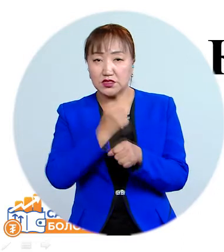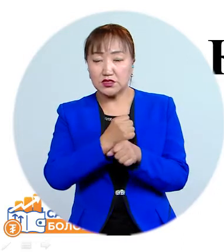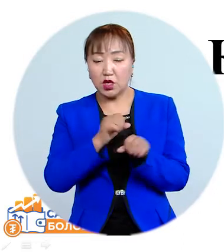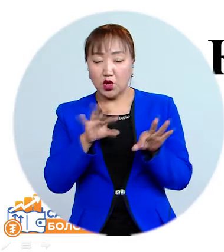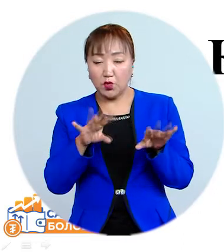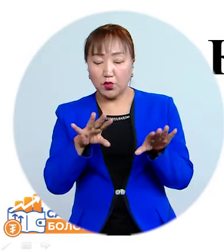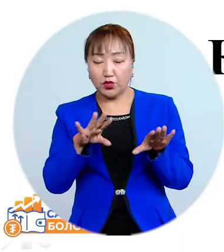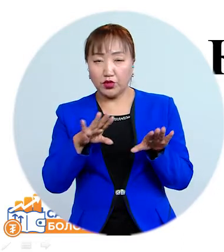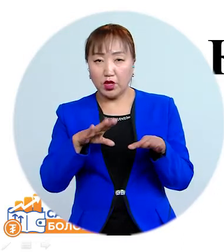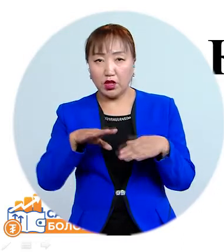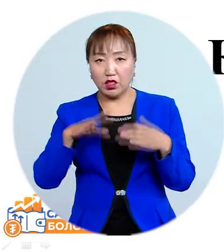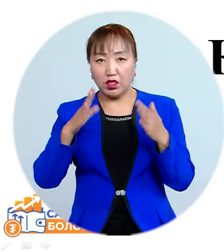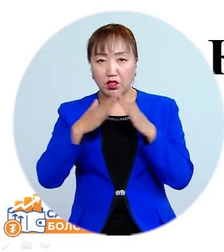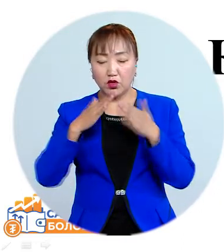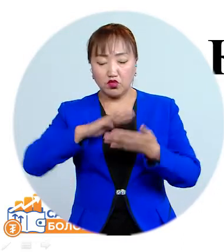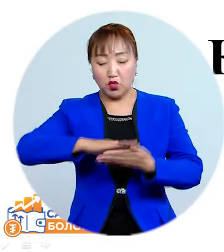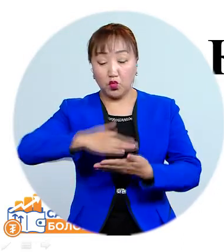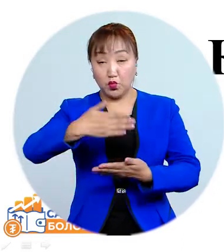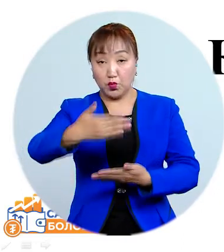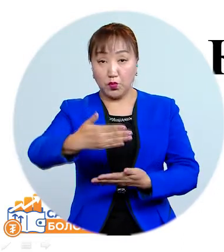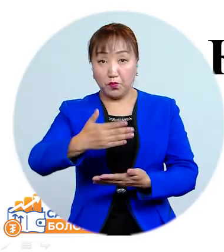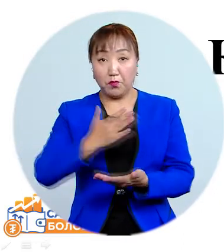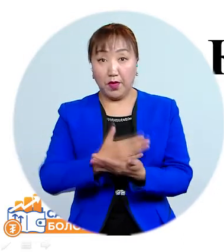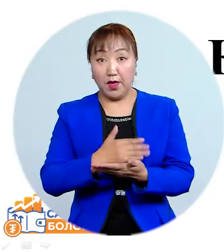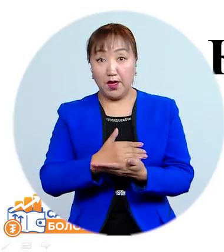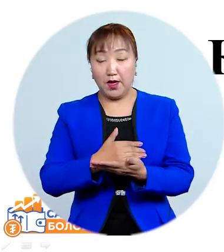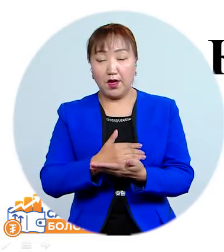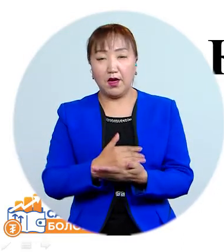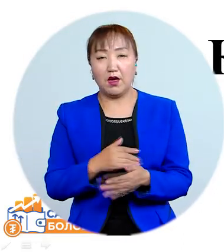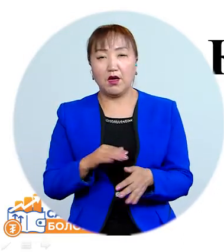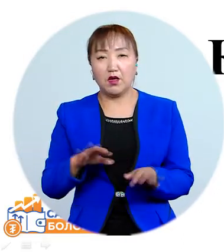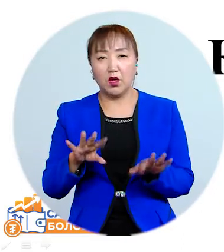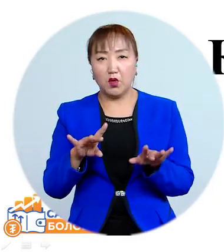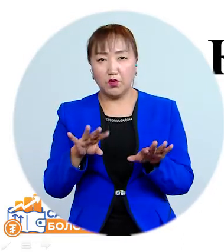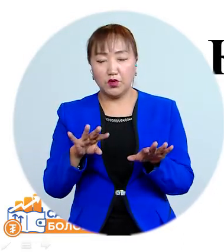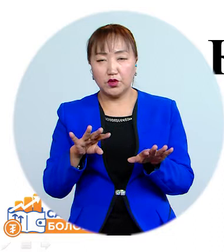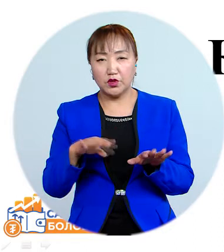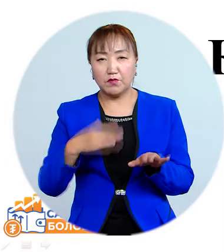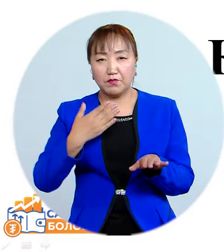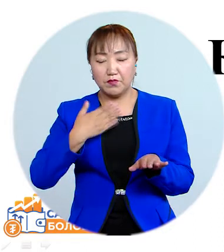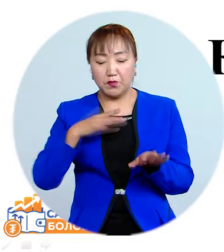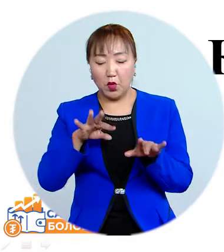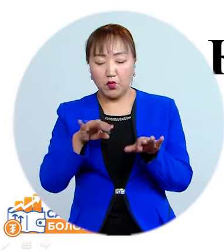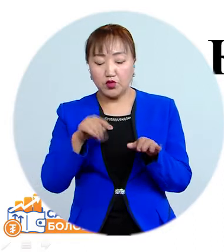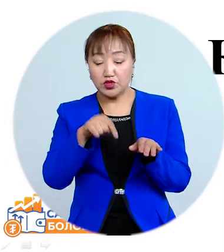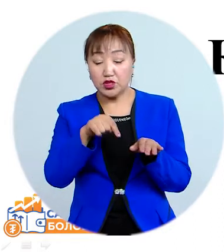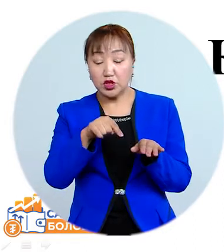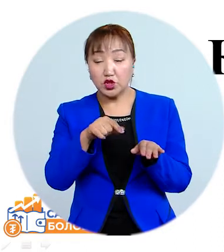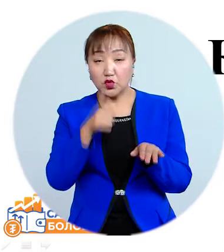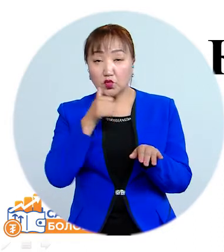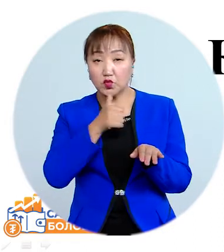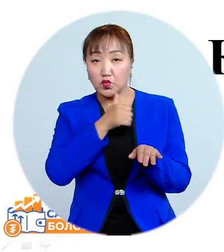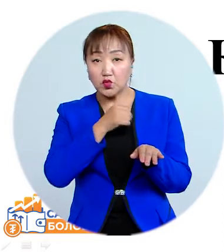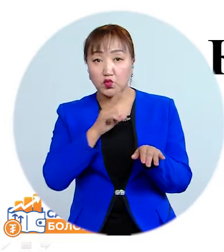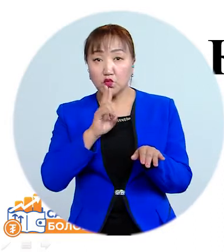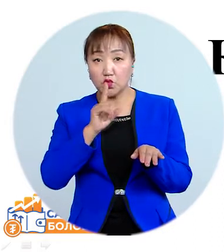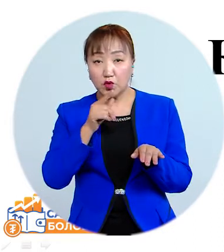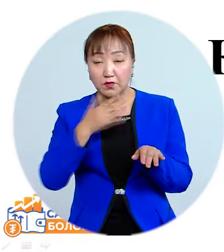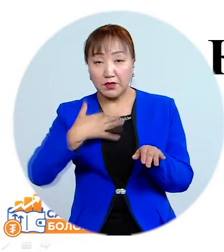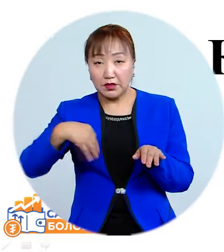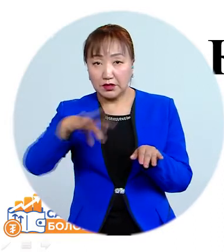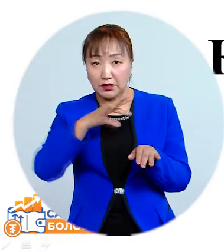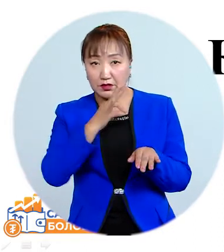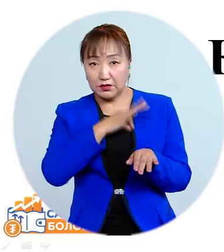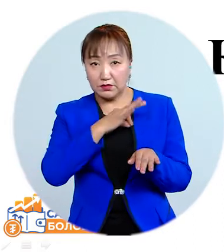сахуулаад гэрийн ноутбук хүртэл байж байгаа. Тэгэхээр компьютерийг бид нэр бас нууц үгийг ашиглахтаа үг, тий,